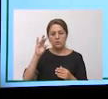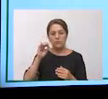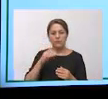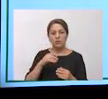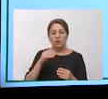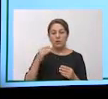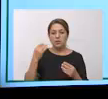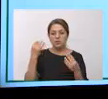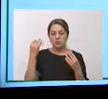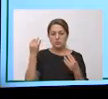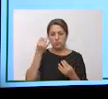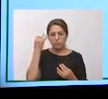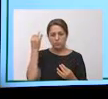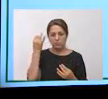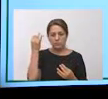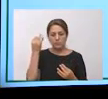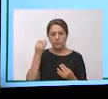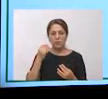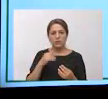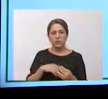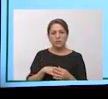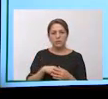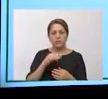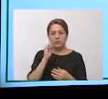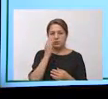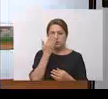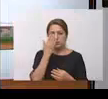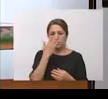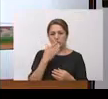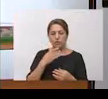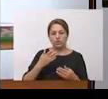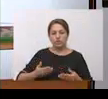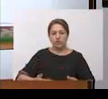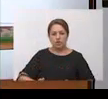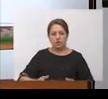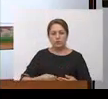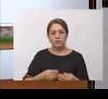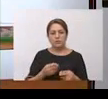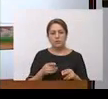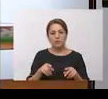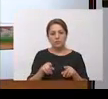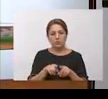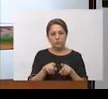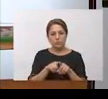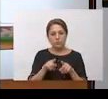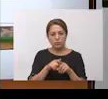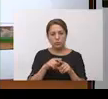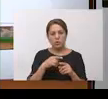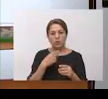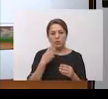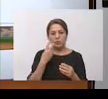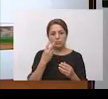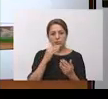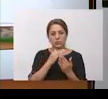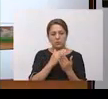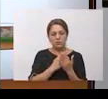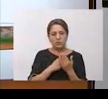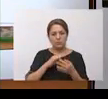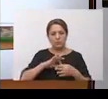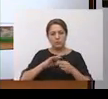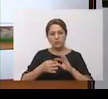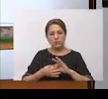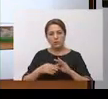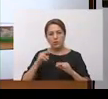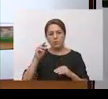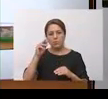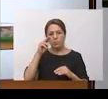жизни» – посмотрите, это тоже двусоставное предложение. Здесь интересно предложение тем, что и подлежащее,